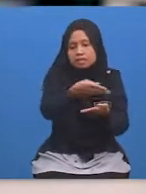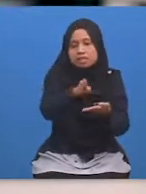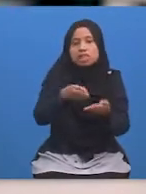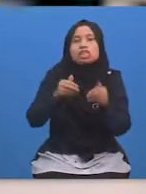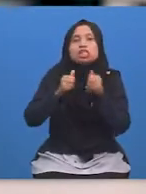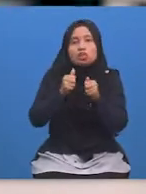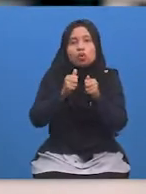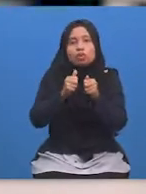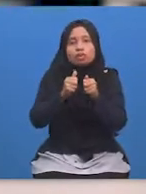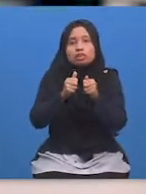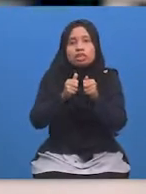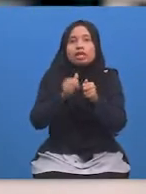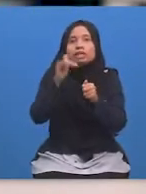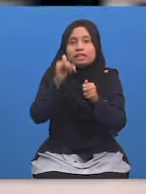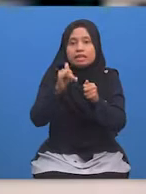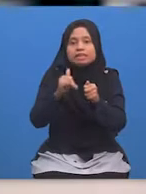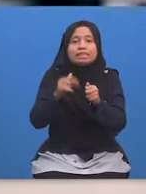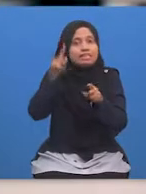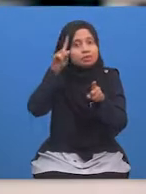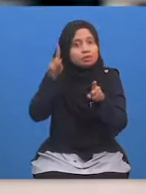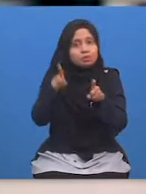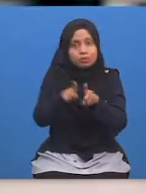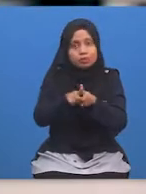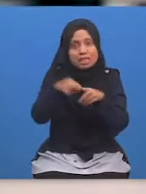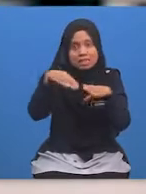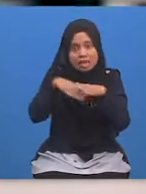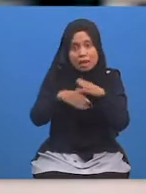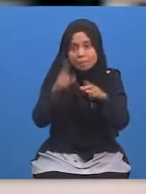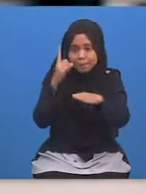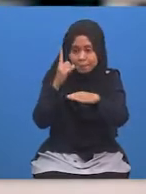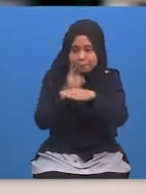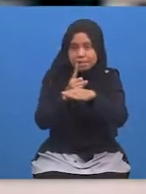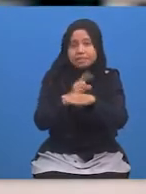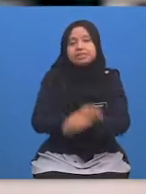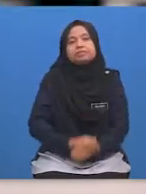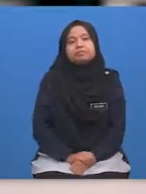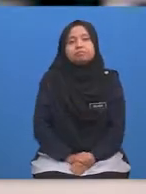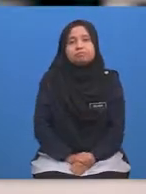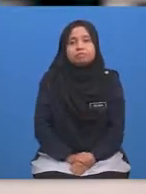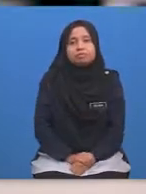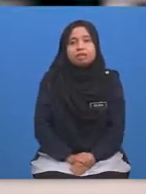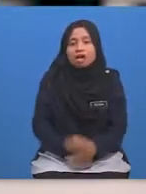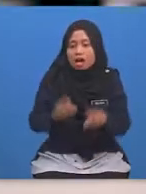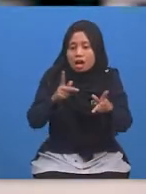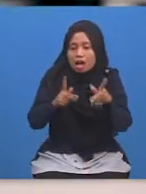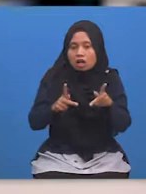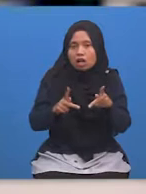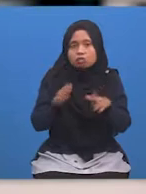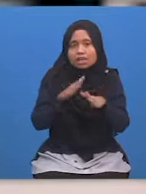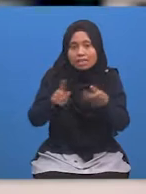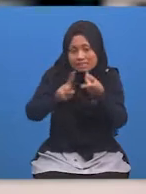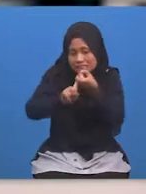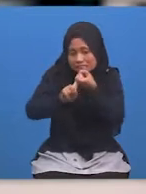mengikut nisbah yang dipersetujui dalam perjanjian. Jika tiada